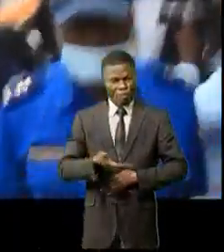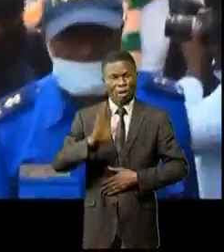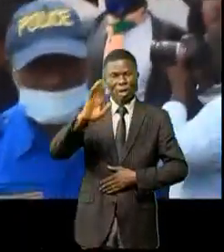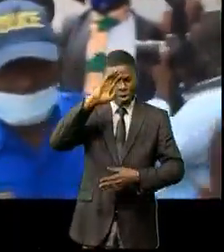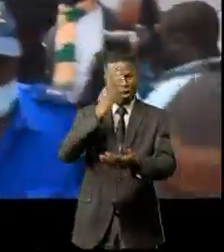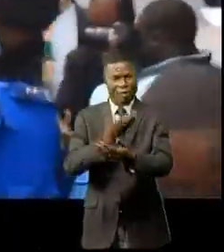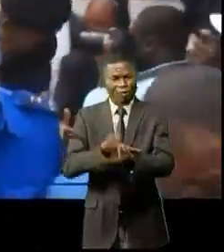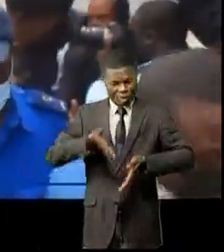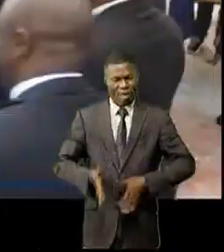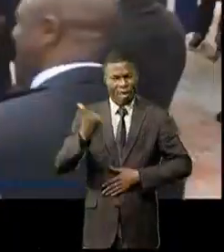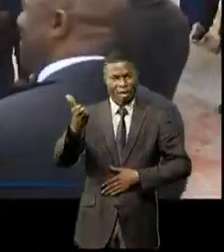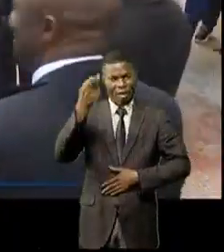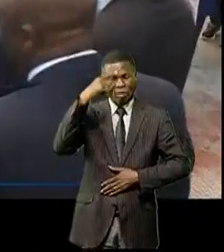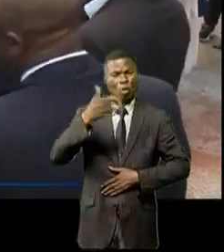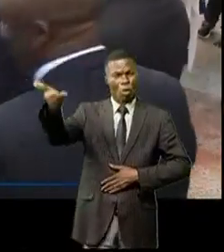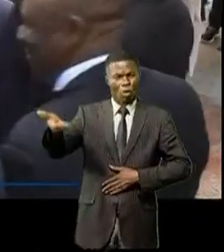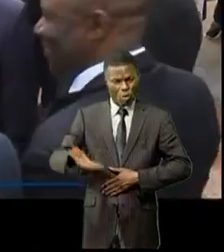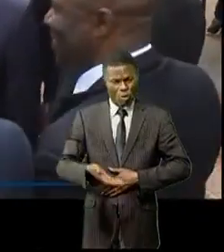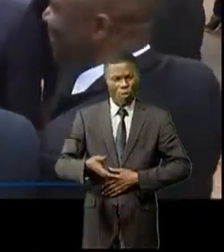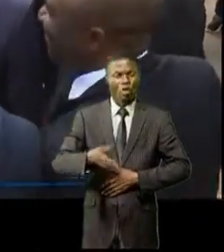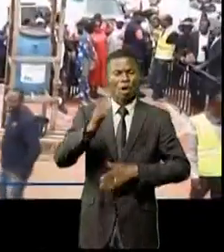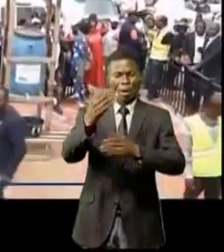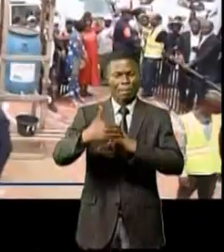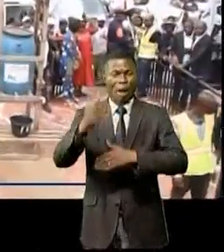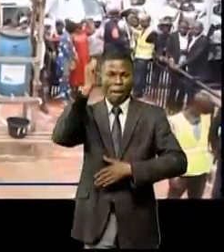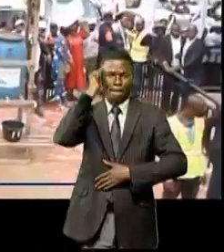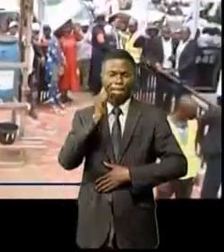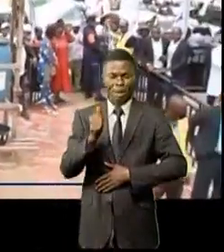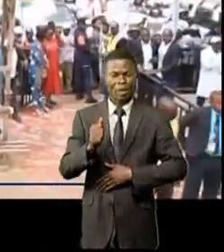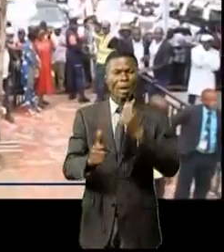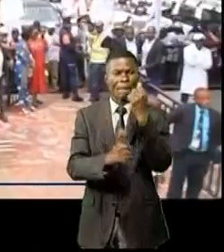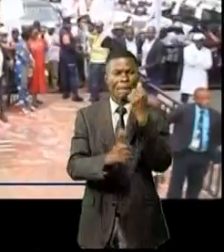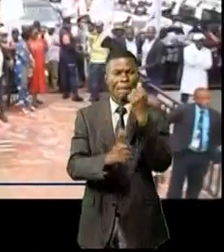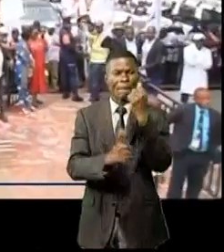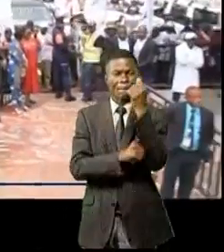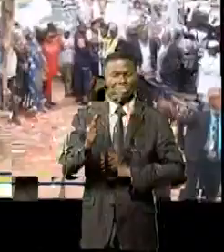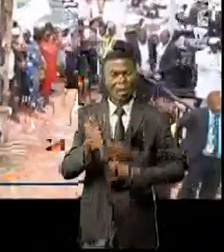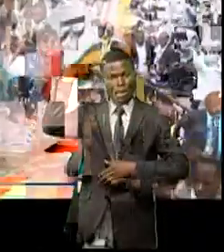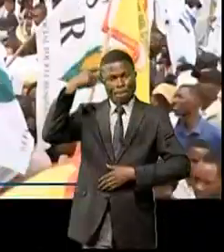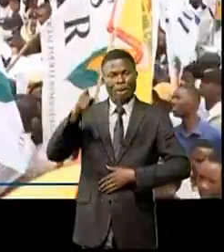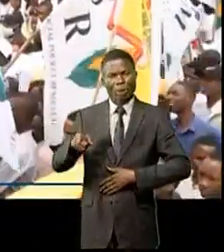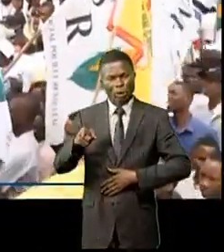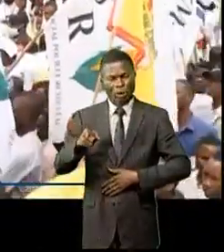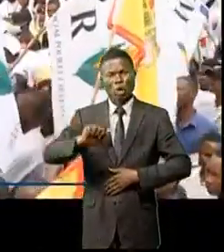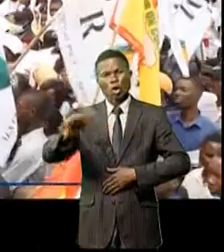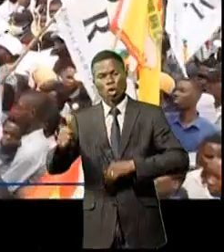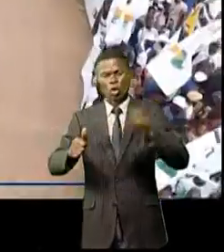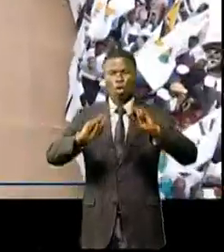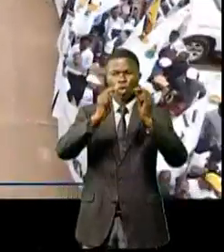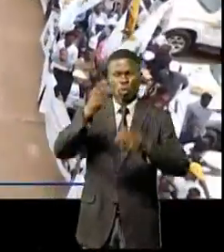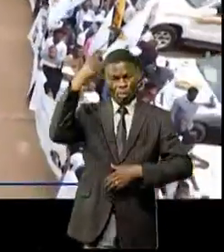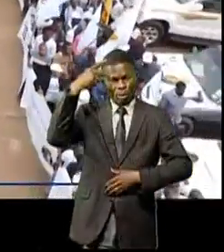en se mobilisant pour l'accueillir au port de Bukavu. Les militants de son parti, le MSR et d'autres partis politiques ont